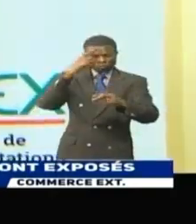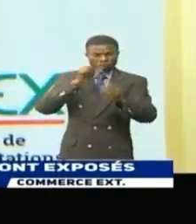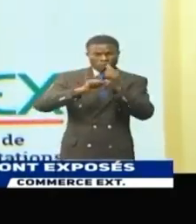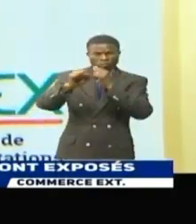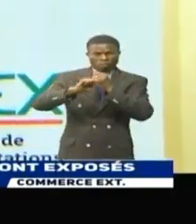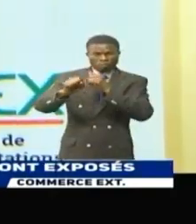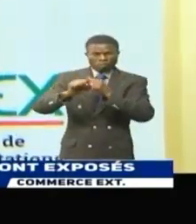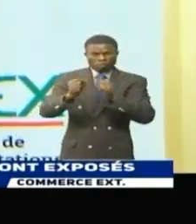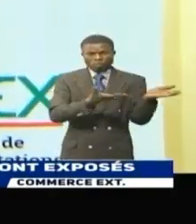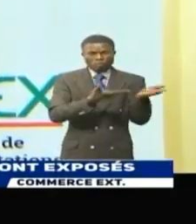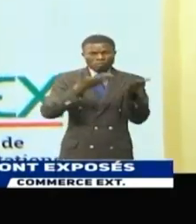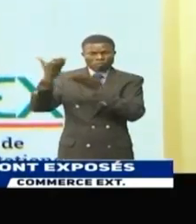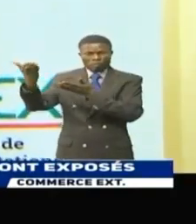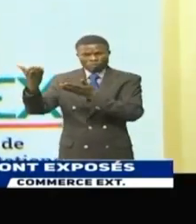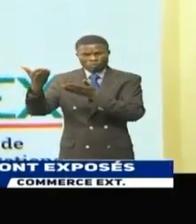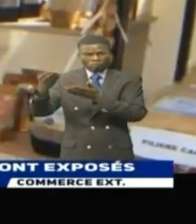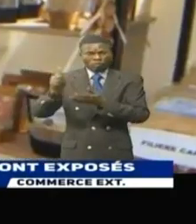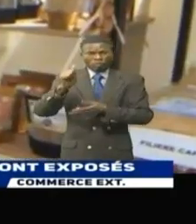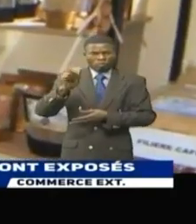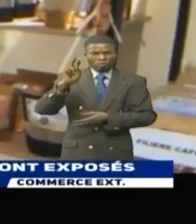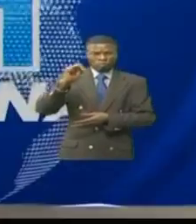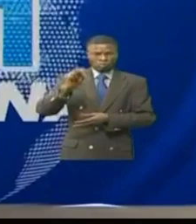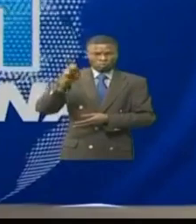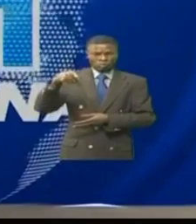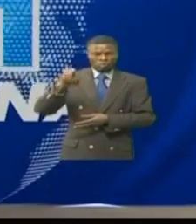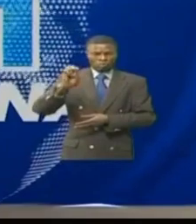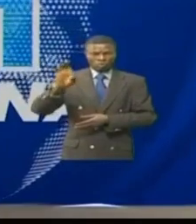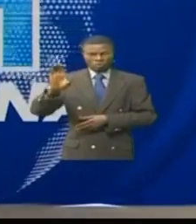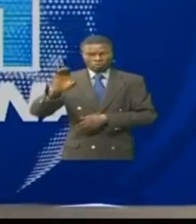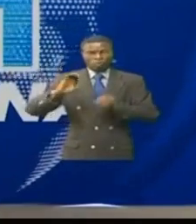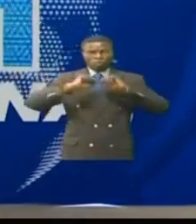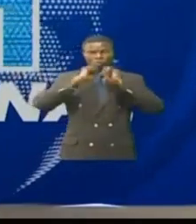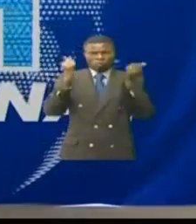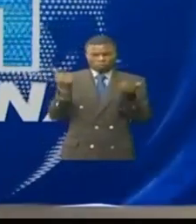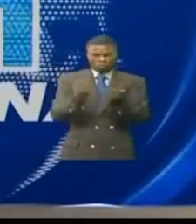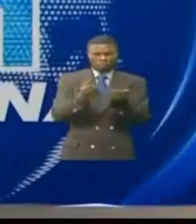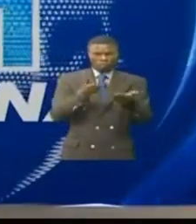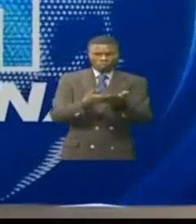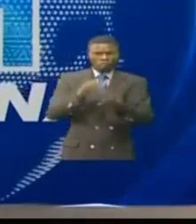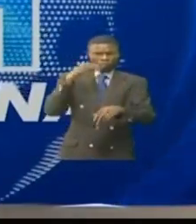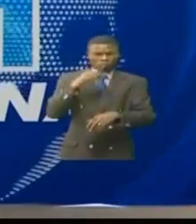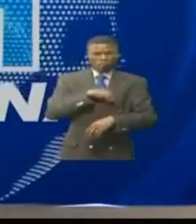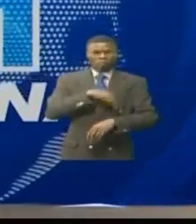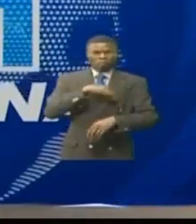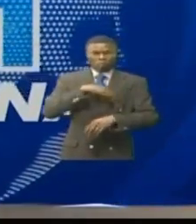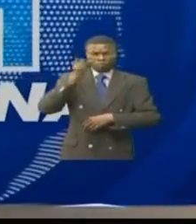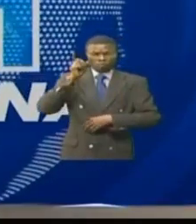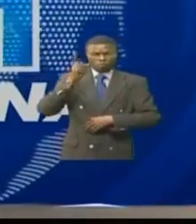de l'exportation ANAPEX. Cette agence, qui a pour mission de...